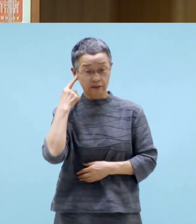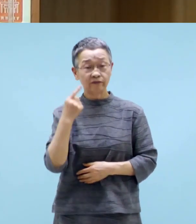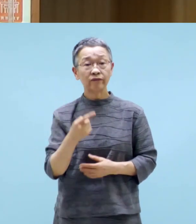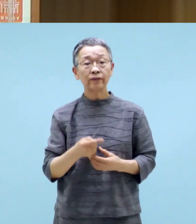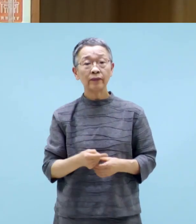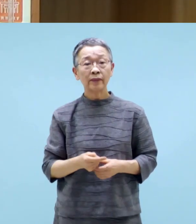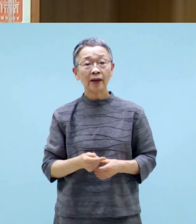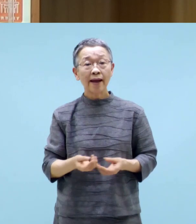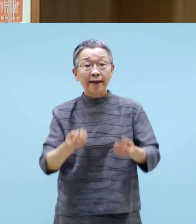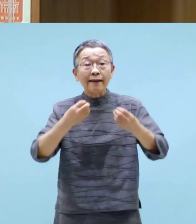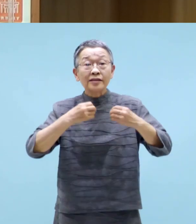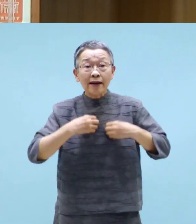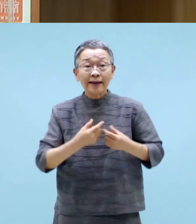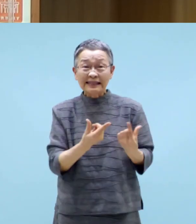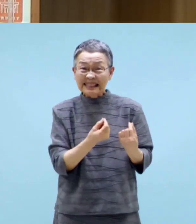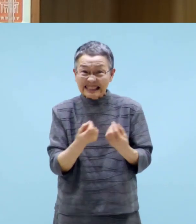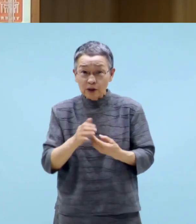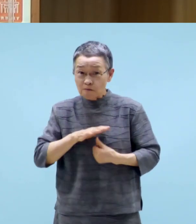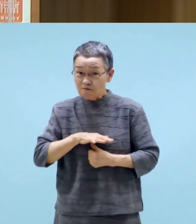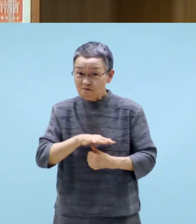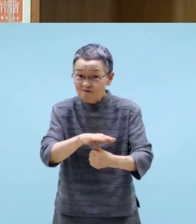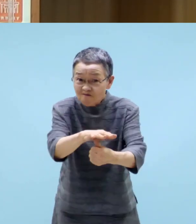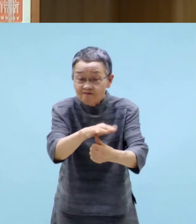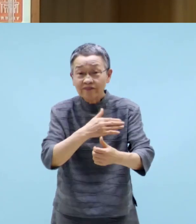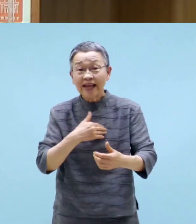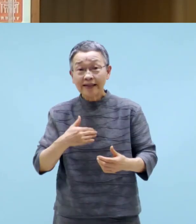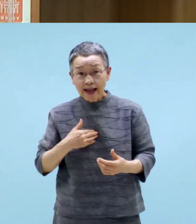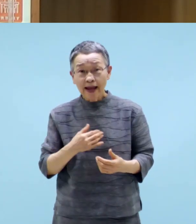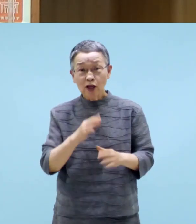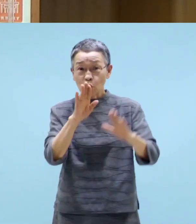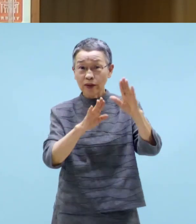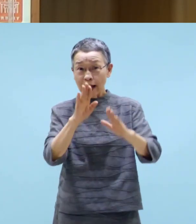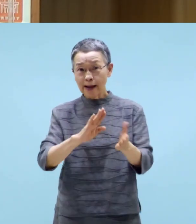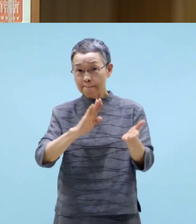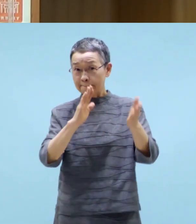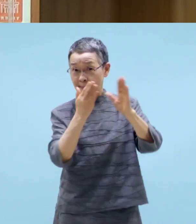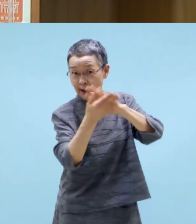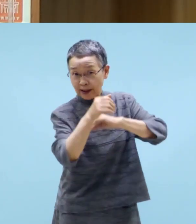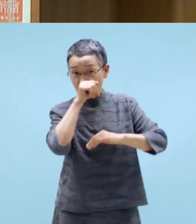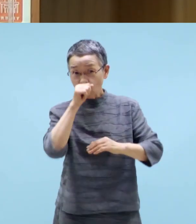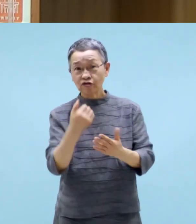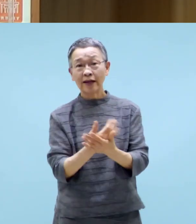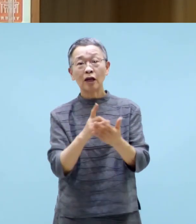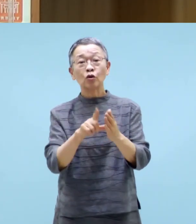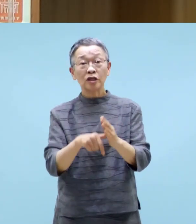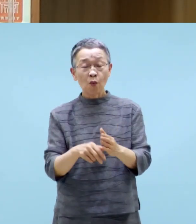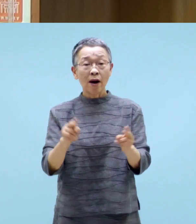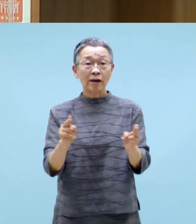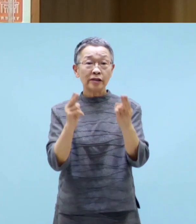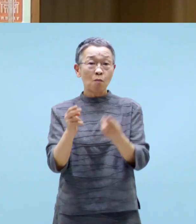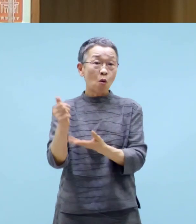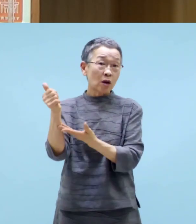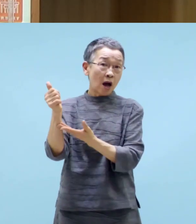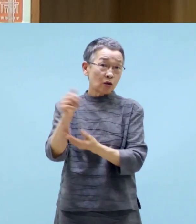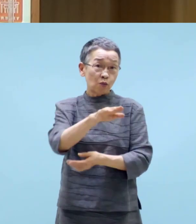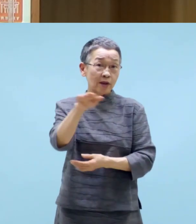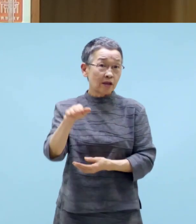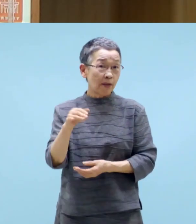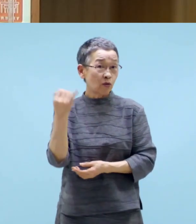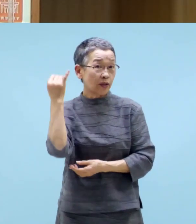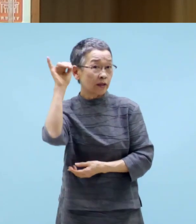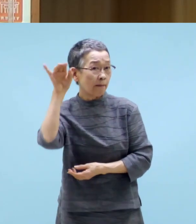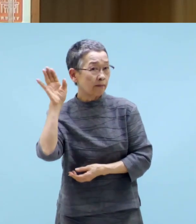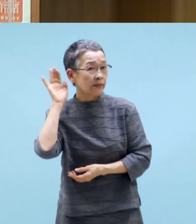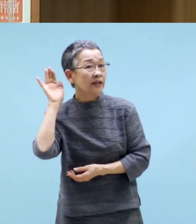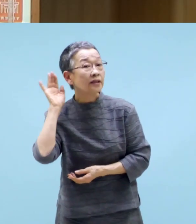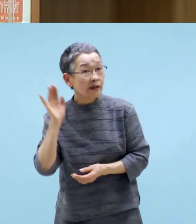制をされ、状況が改善した場合については、これは当然専門家のご意見などもいただきながら、その事業